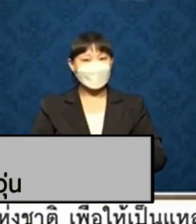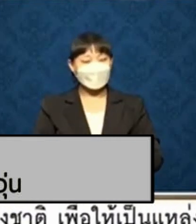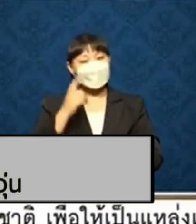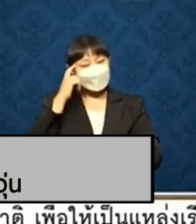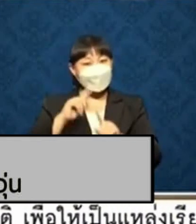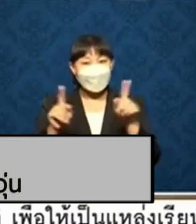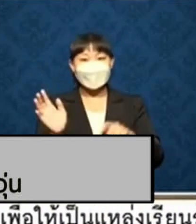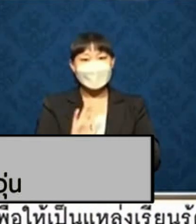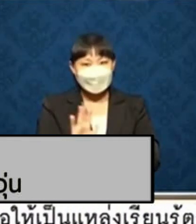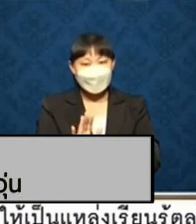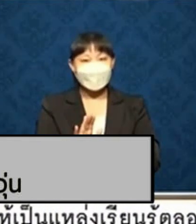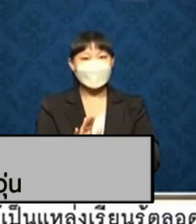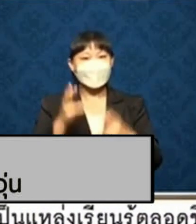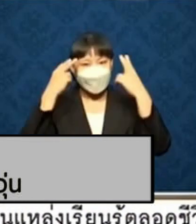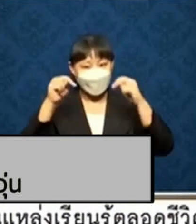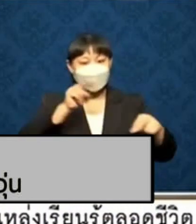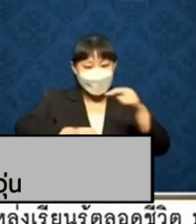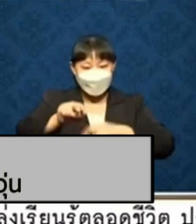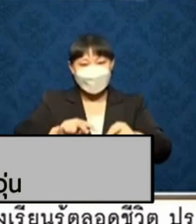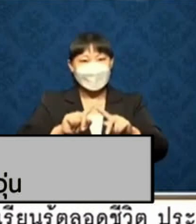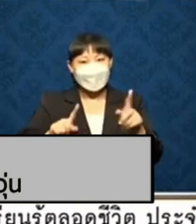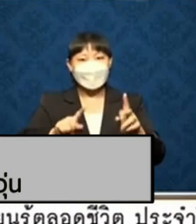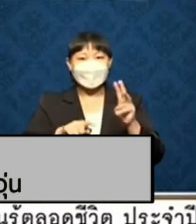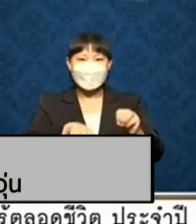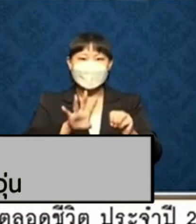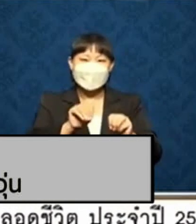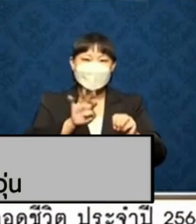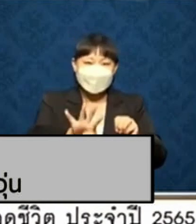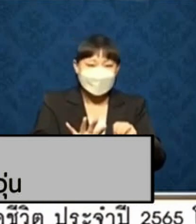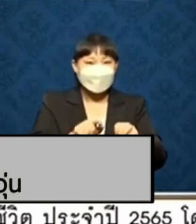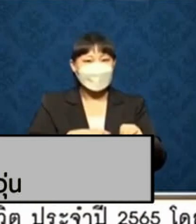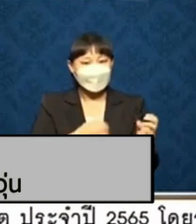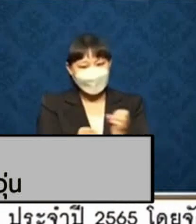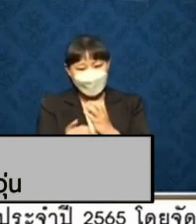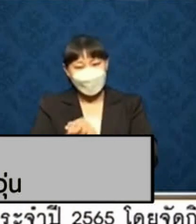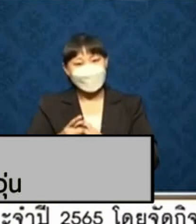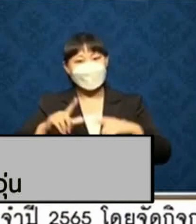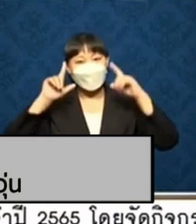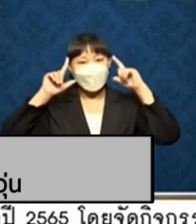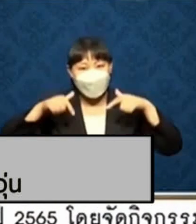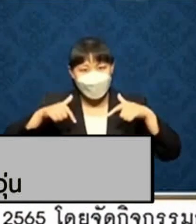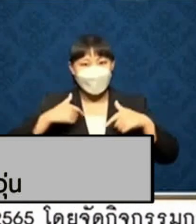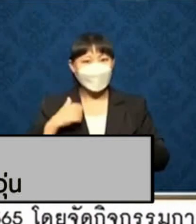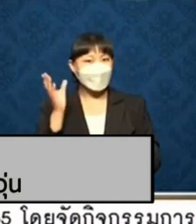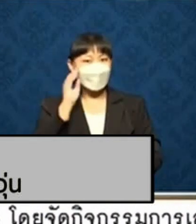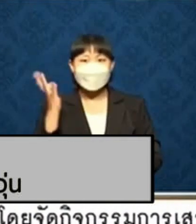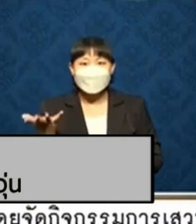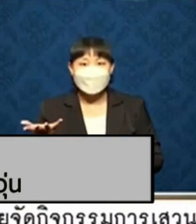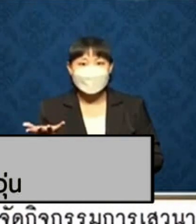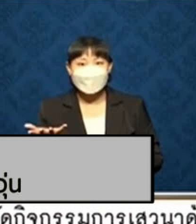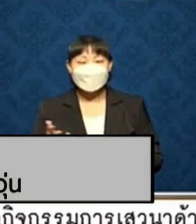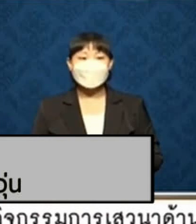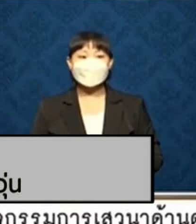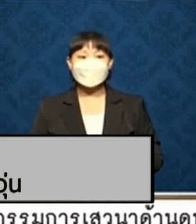ที่นายกจะเข้าไปดูแลเรื่องเหมืองแต่ต้องไม่ใช้มาตรา44ซึ่งมันทำความเสียหายกับประเทศท่านไม่ได้ฟังเหรอคะ เข้าใจแล้ว